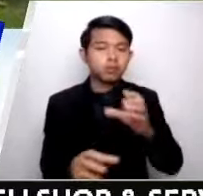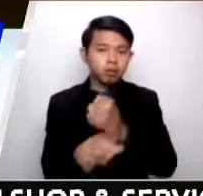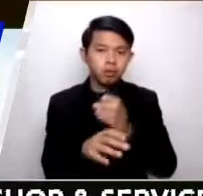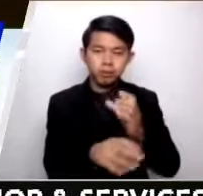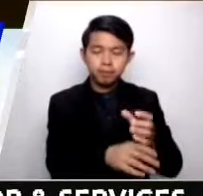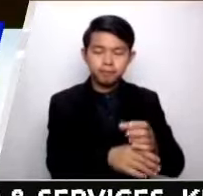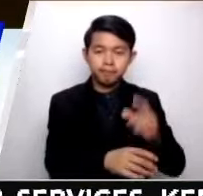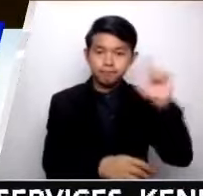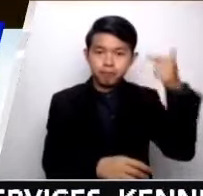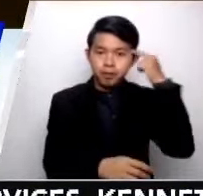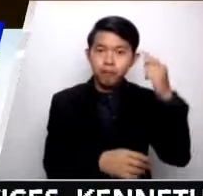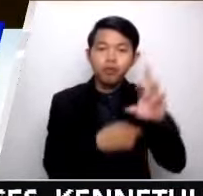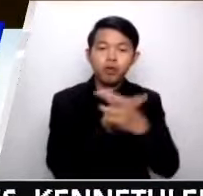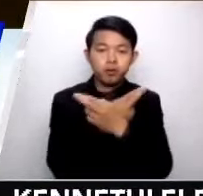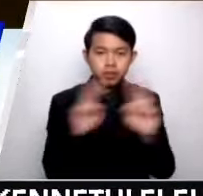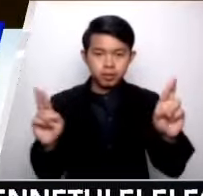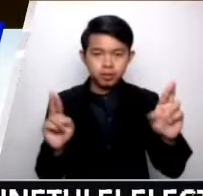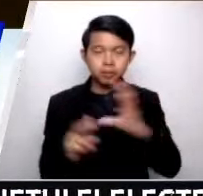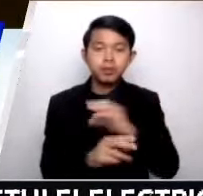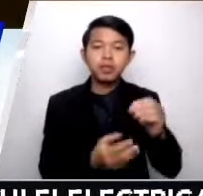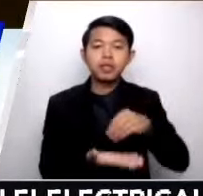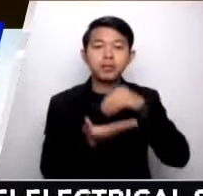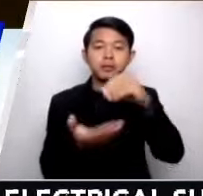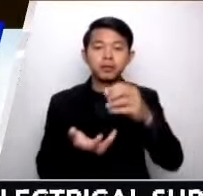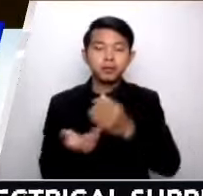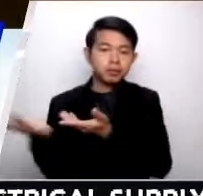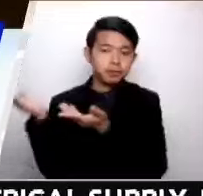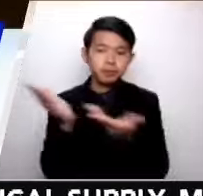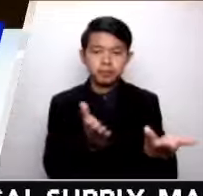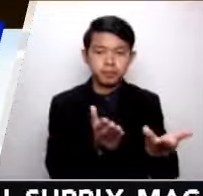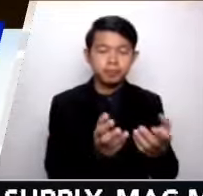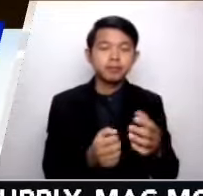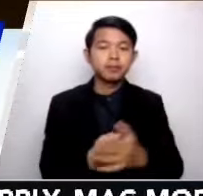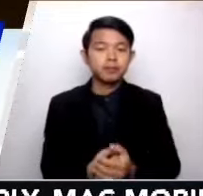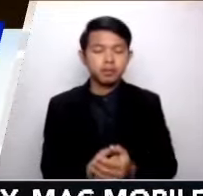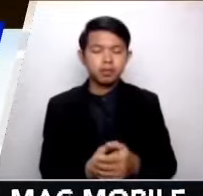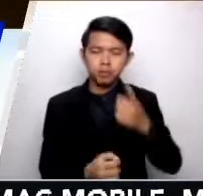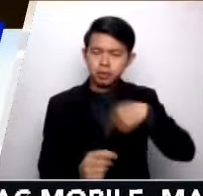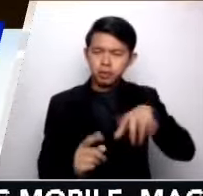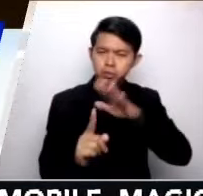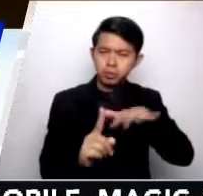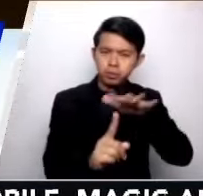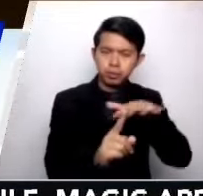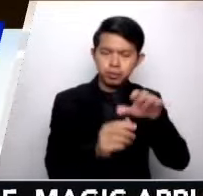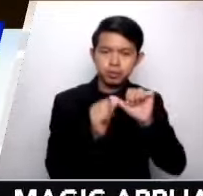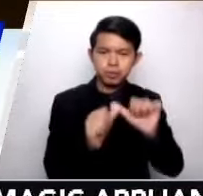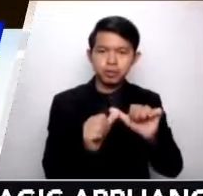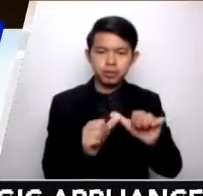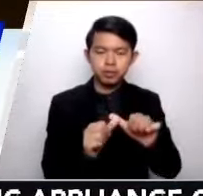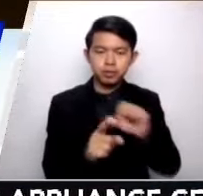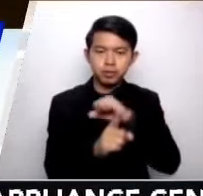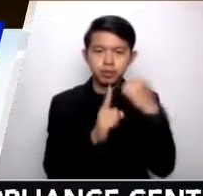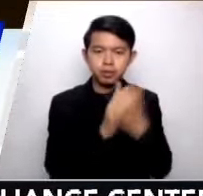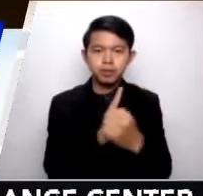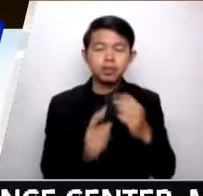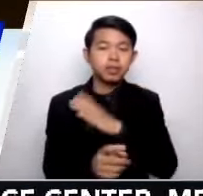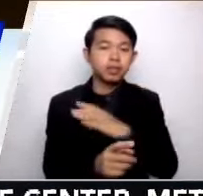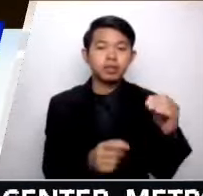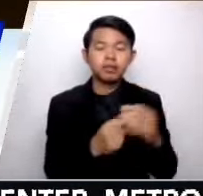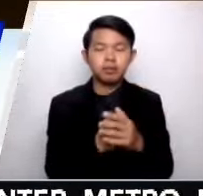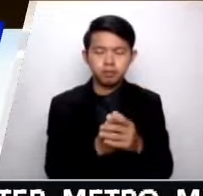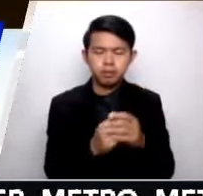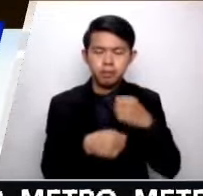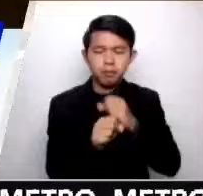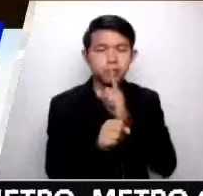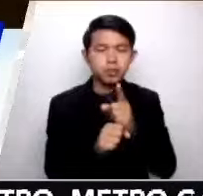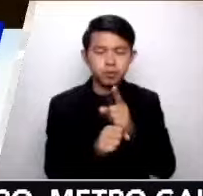operations. We'll just have to keep monitoring the situation and make sure always the rescue